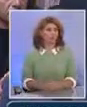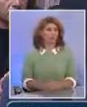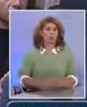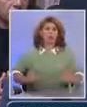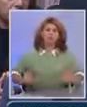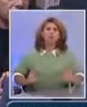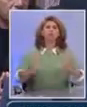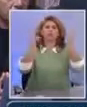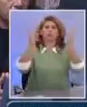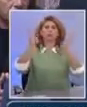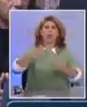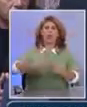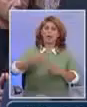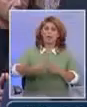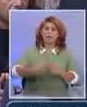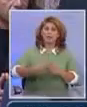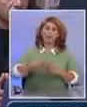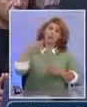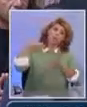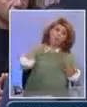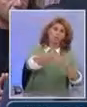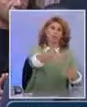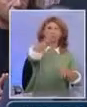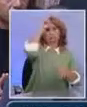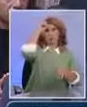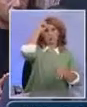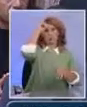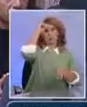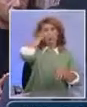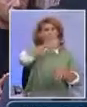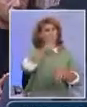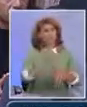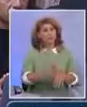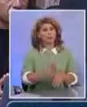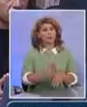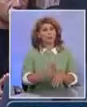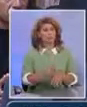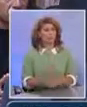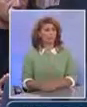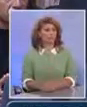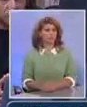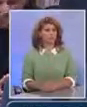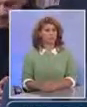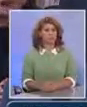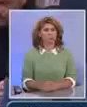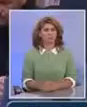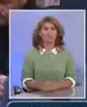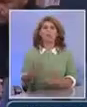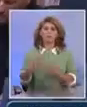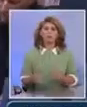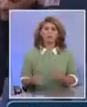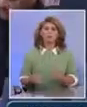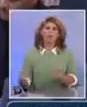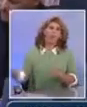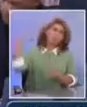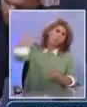ξεσηκώθηκαν οι Έλληνες εναντίον των Τούρκων, οι οποίοι πραγματικά μας κρατούσαν σε ένα καθεστώς